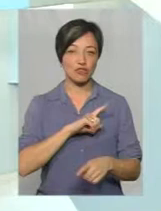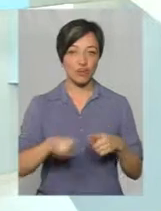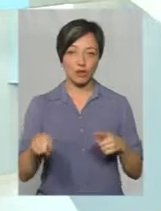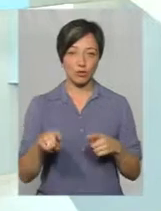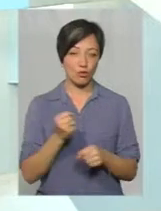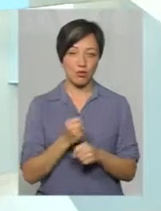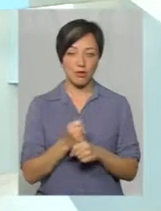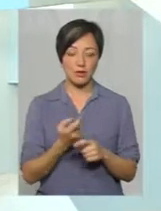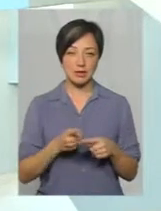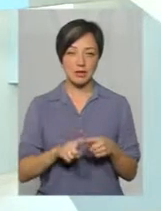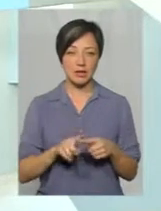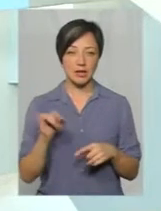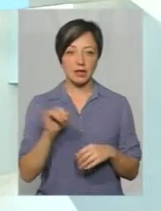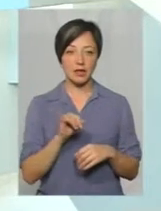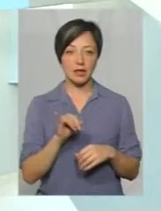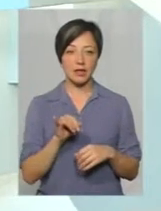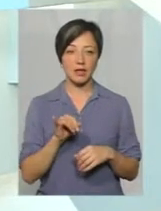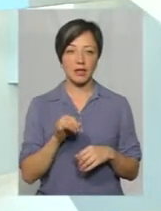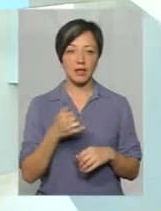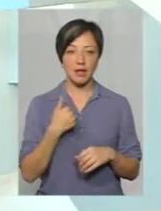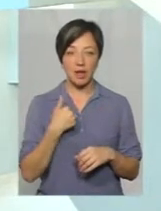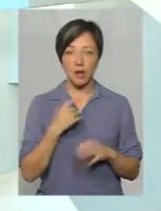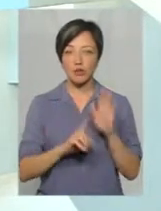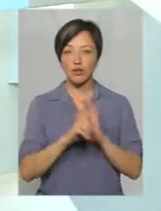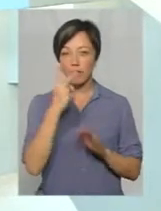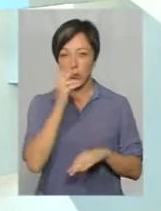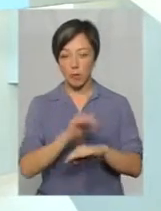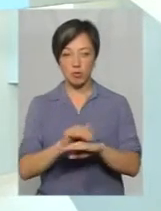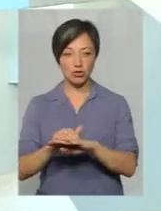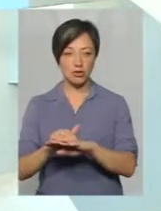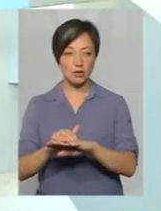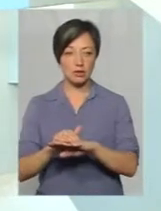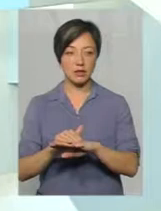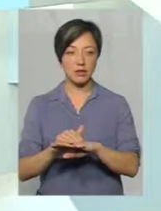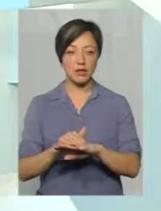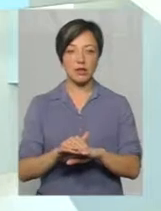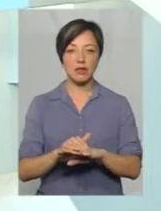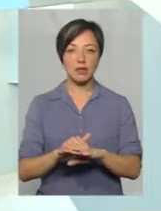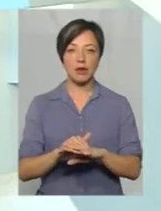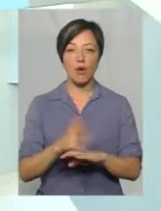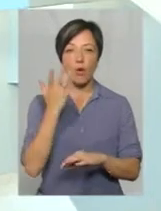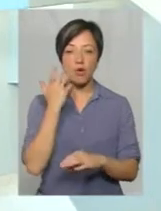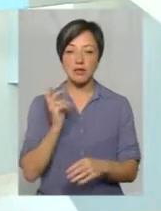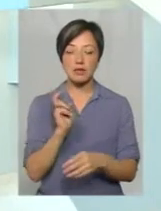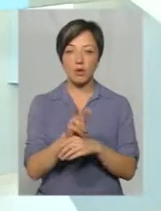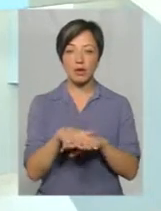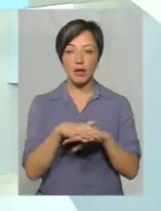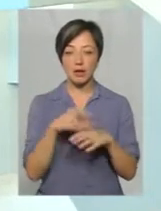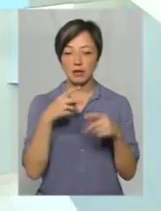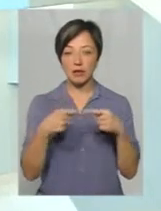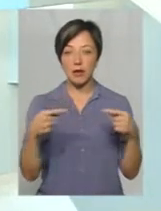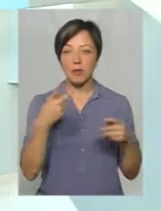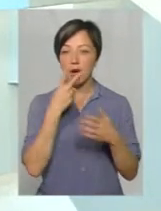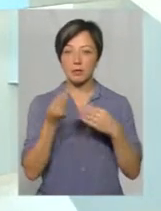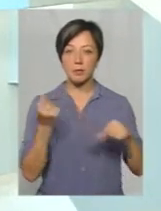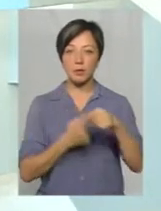швидко. І наскільки я став помічати, з самого ринку, коли ти заходиш на ринок, ти бачиш тих